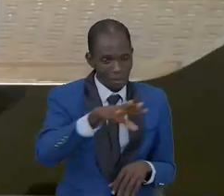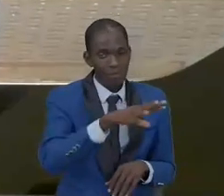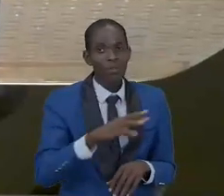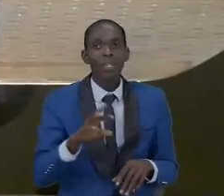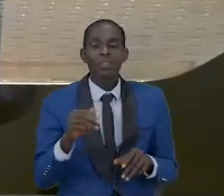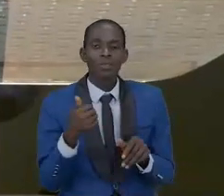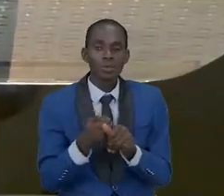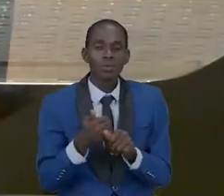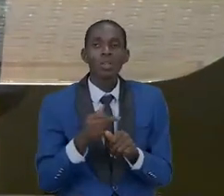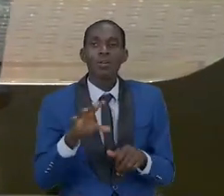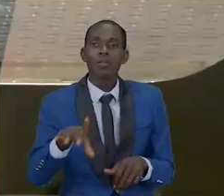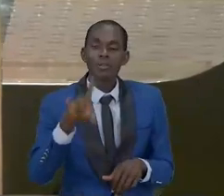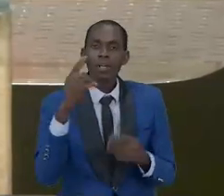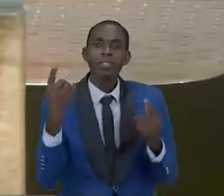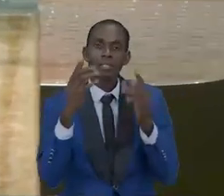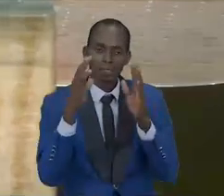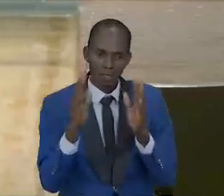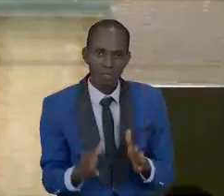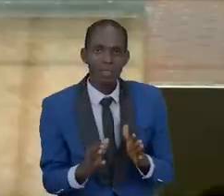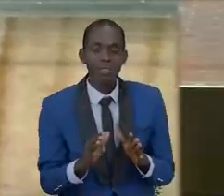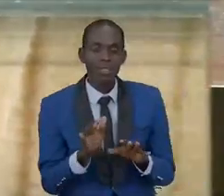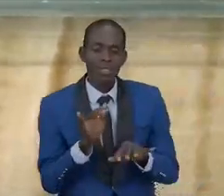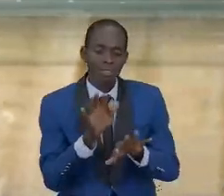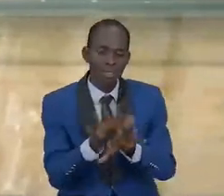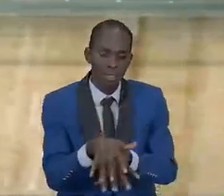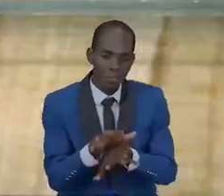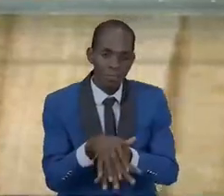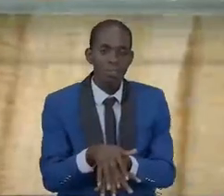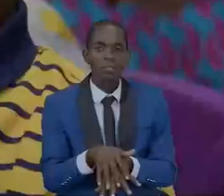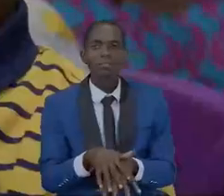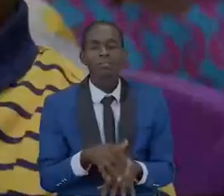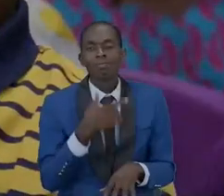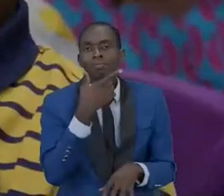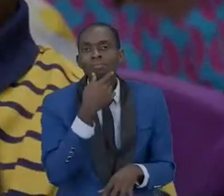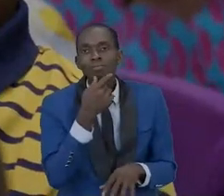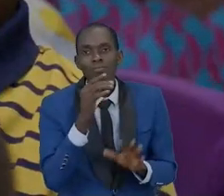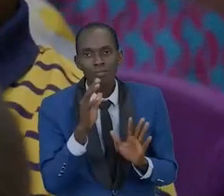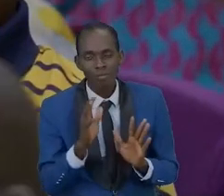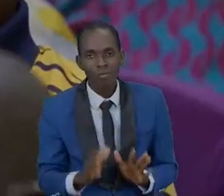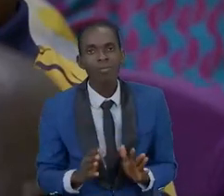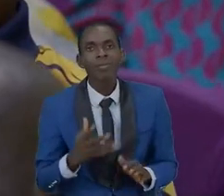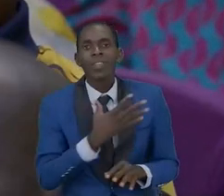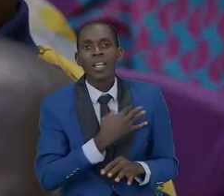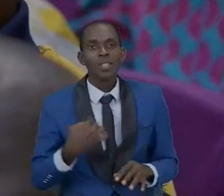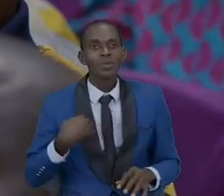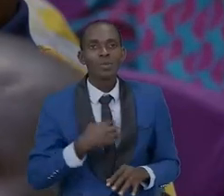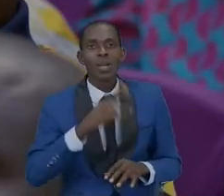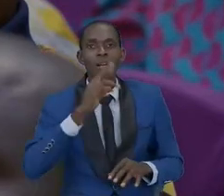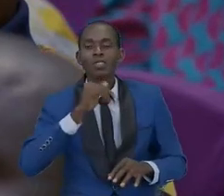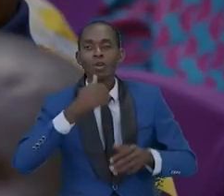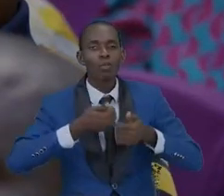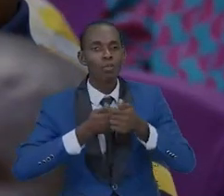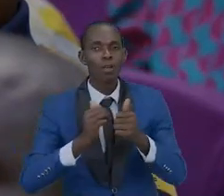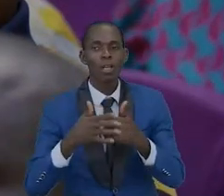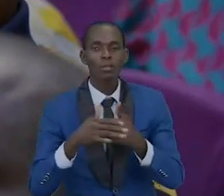si nous étions aussi nous même trouver le pécheurs hypocrite des prétentieux et que nous ne suivons pas la vérité